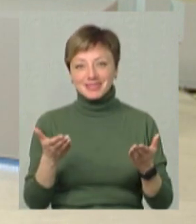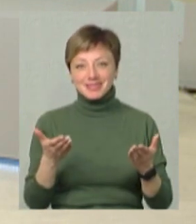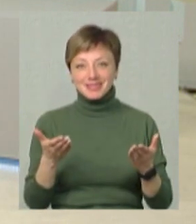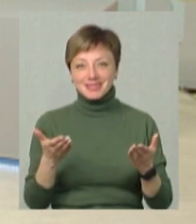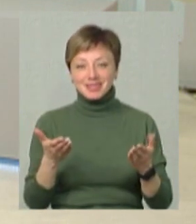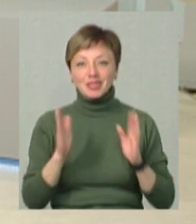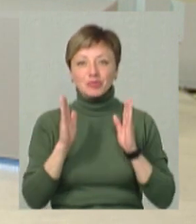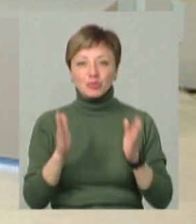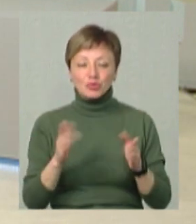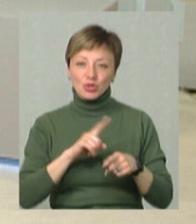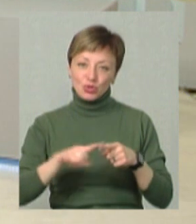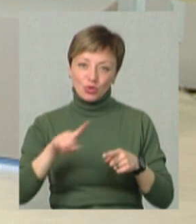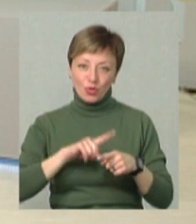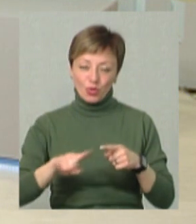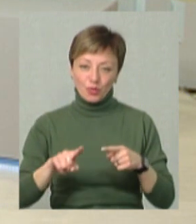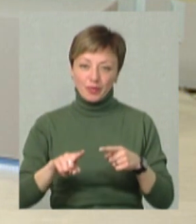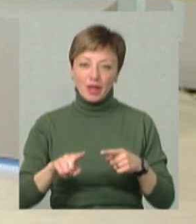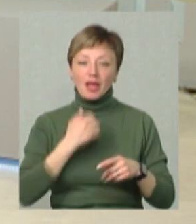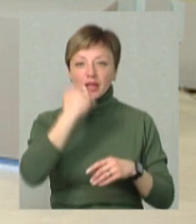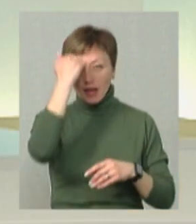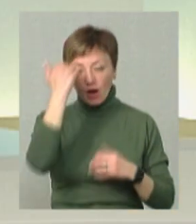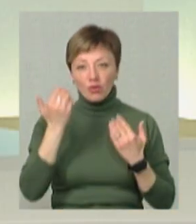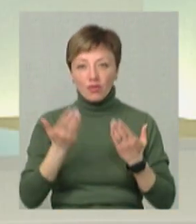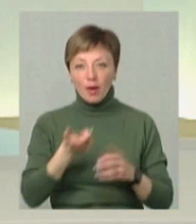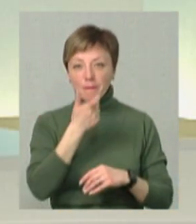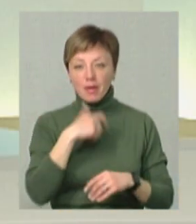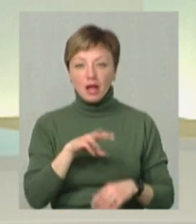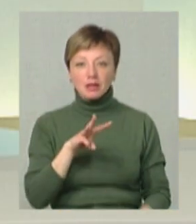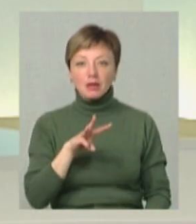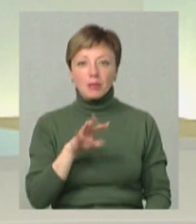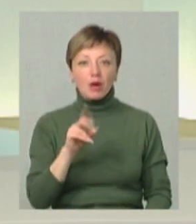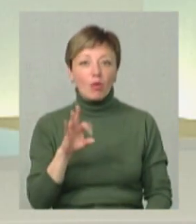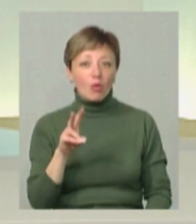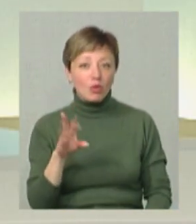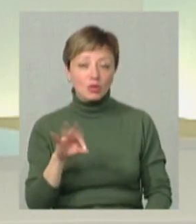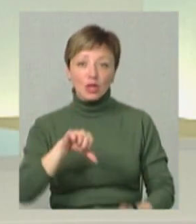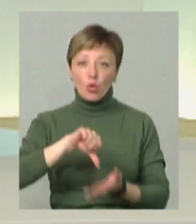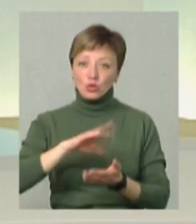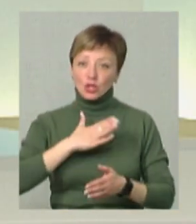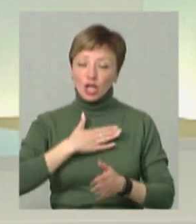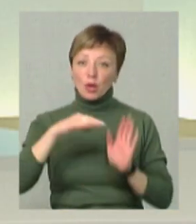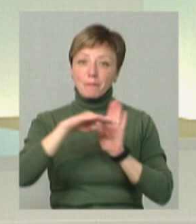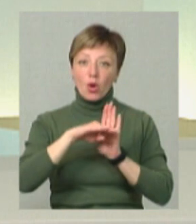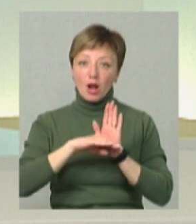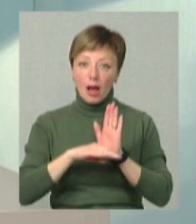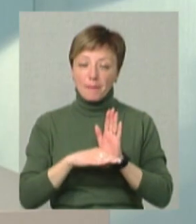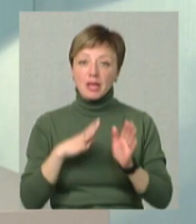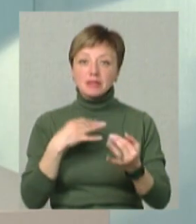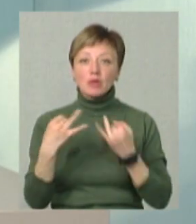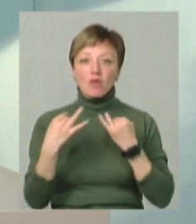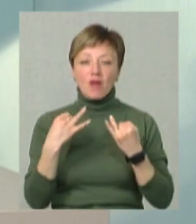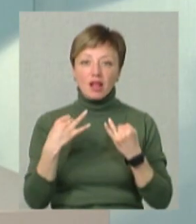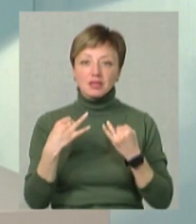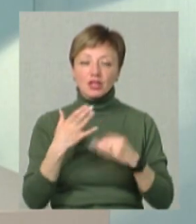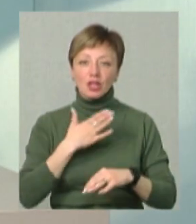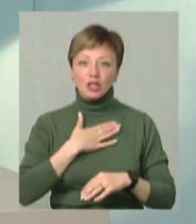буде дуже скоро. Дякую вам, пане Микола, за участь у нашій програмі. Ми спілкувалися,